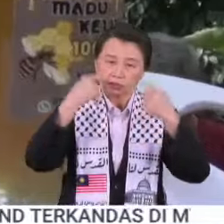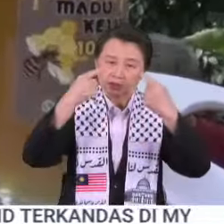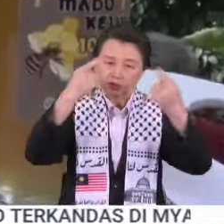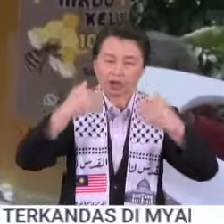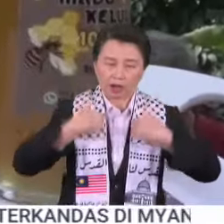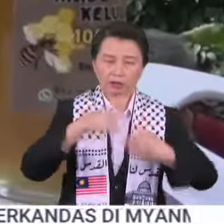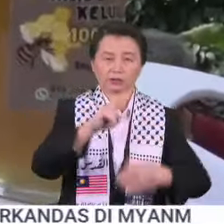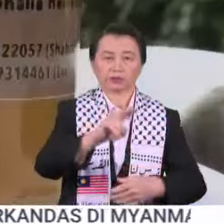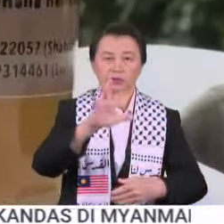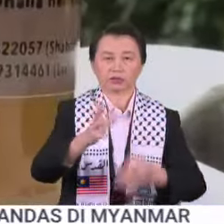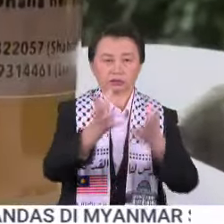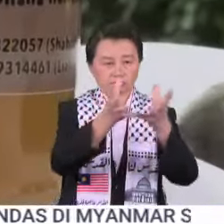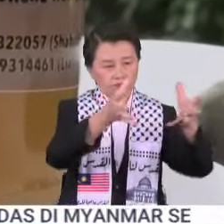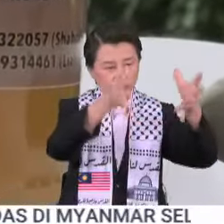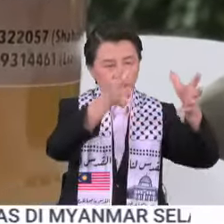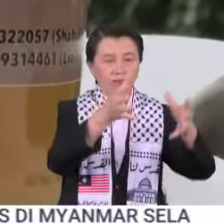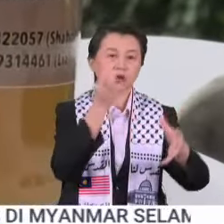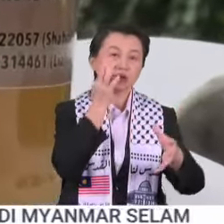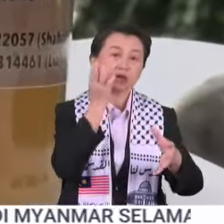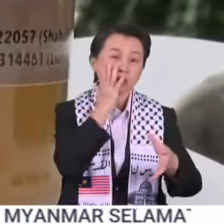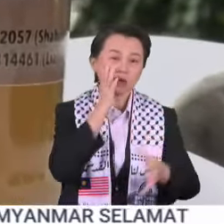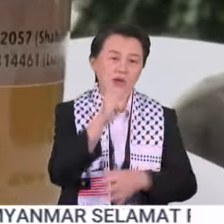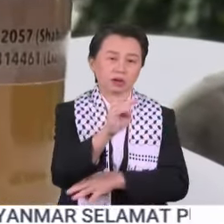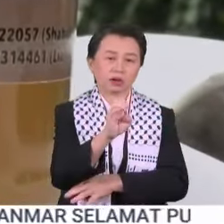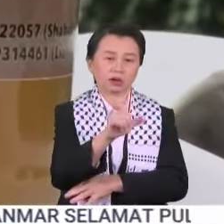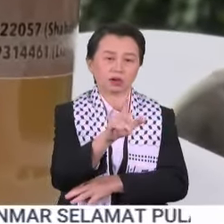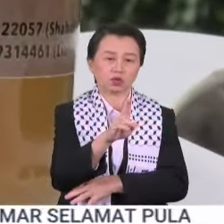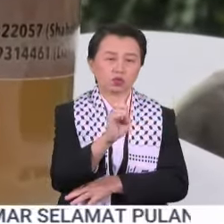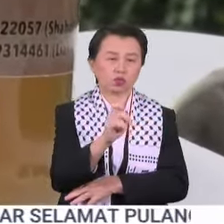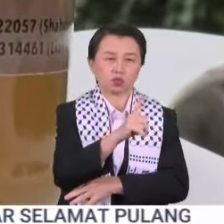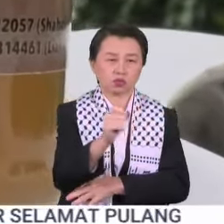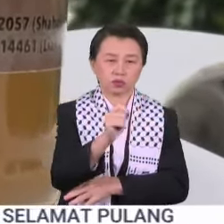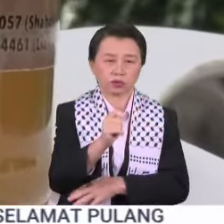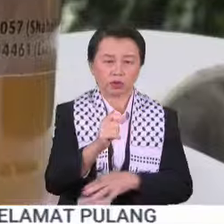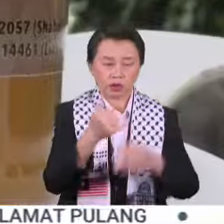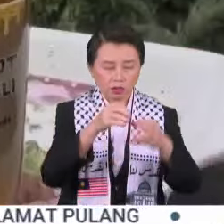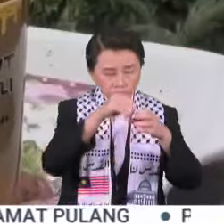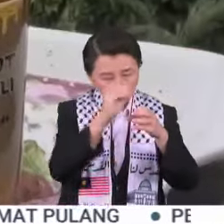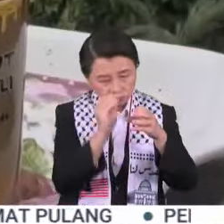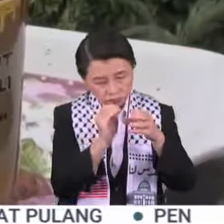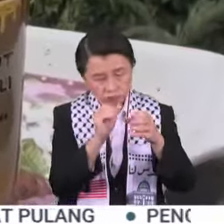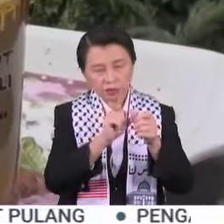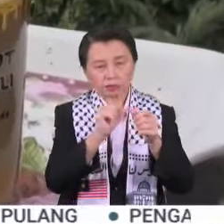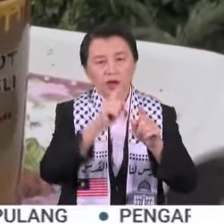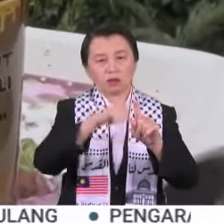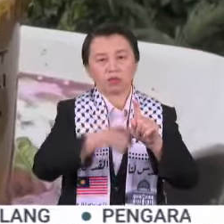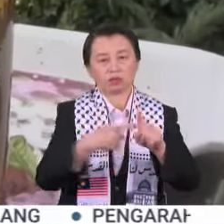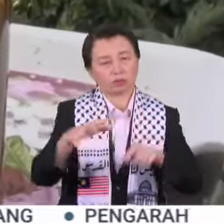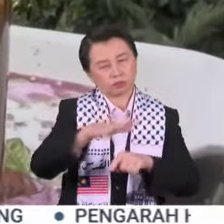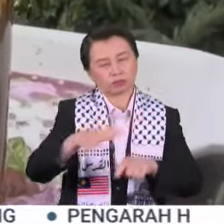memiliki 25 sarang lebah kelulut. Nur Haslina berkata, tuaian dilakukan setiap bulan